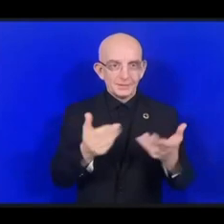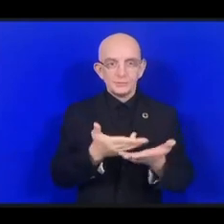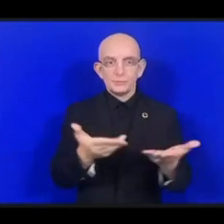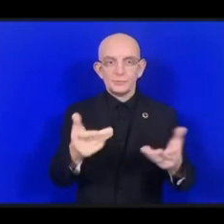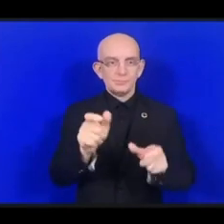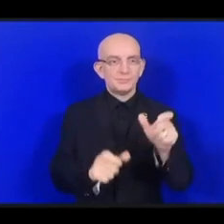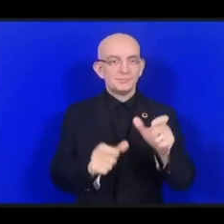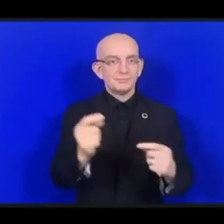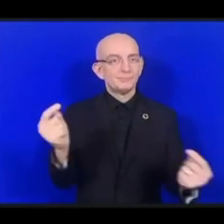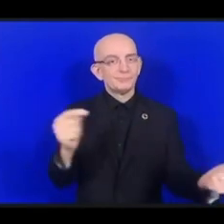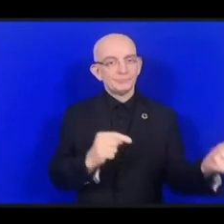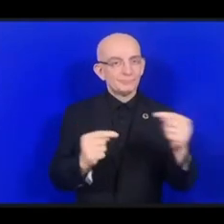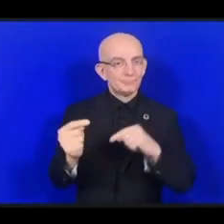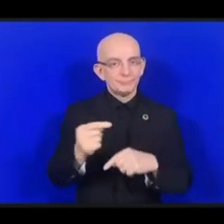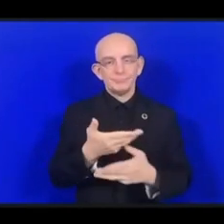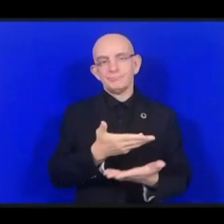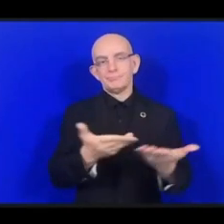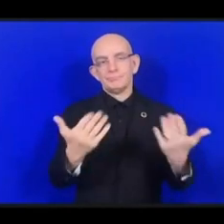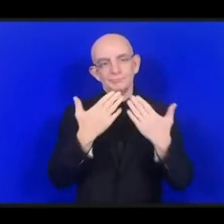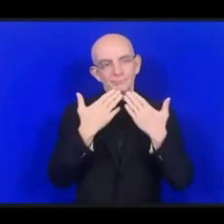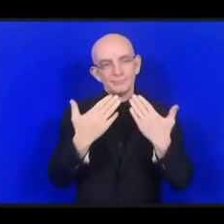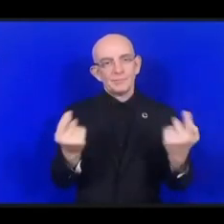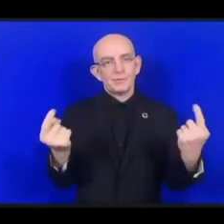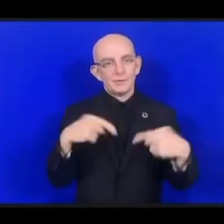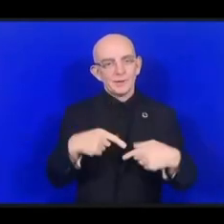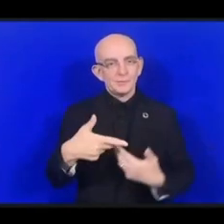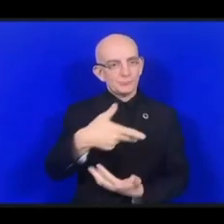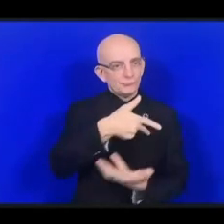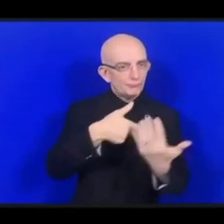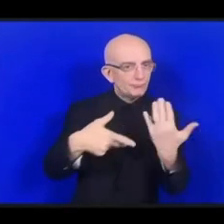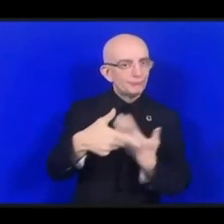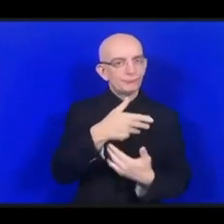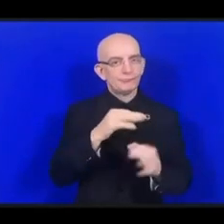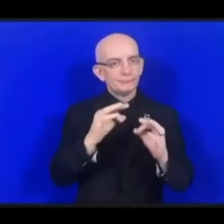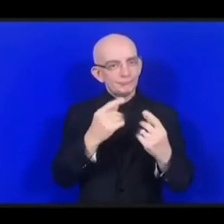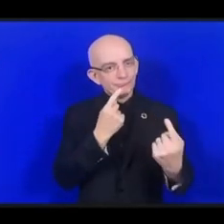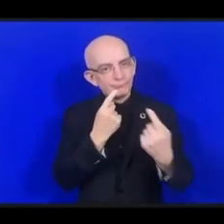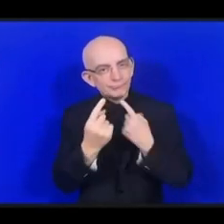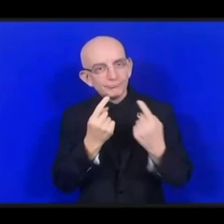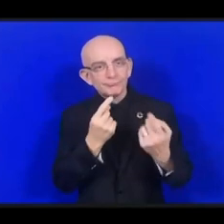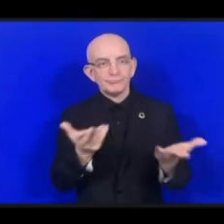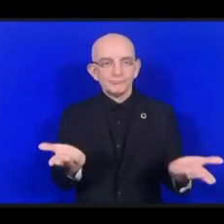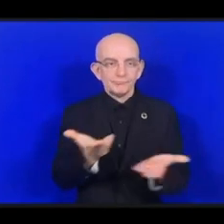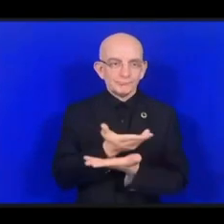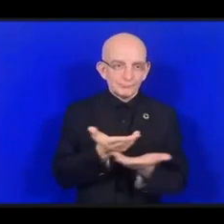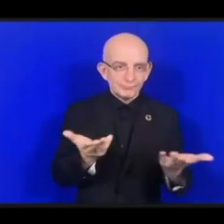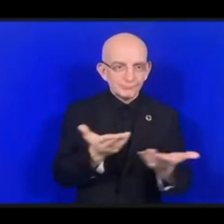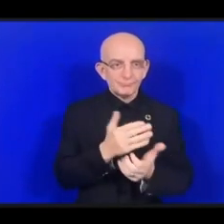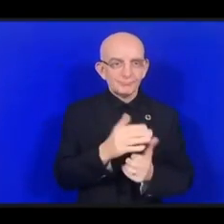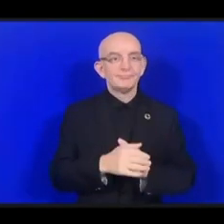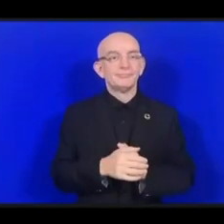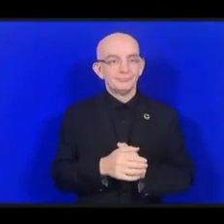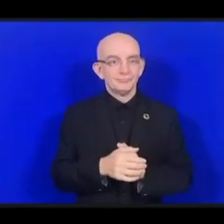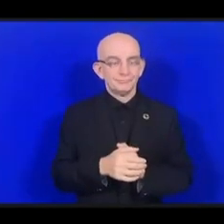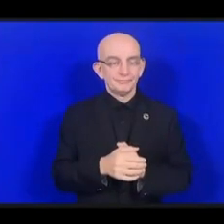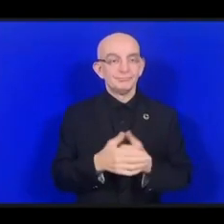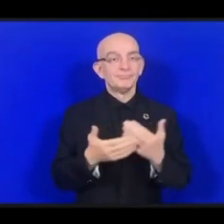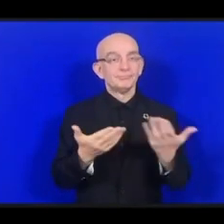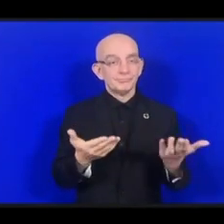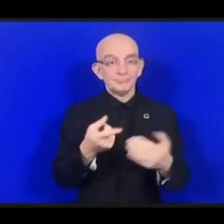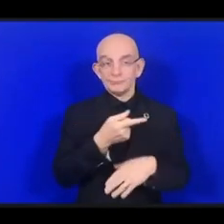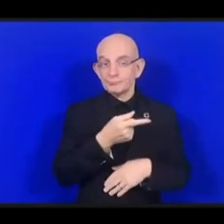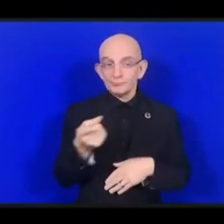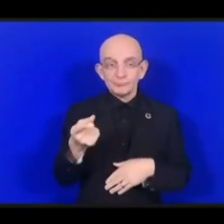الناشطه وتبادل المثمر للاراء قبل المغادره يرجى التاكد من ان لديكم